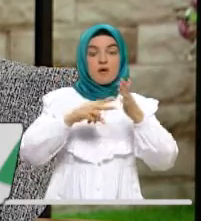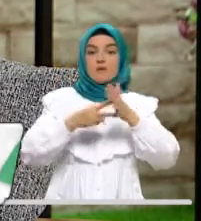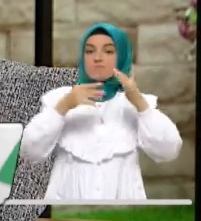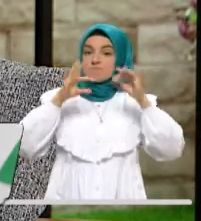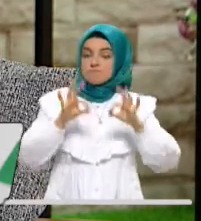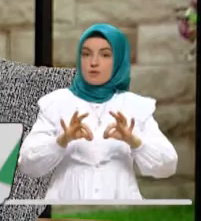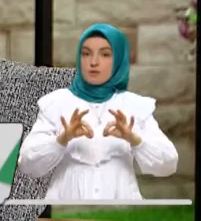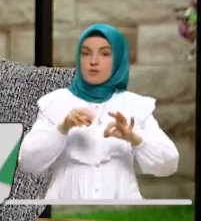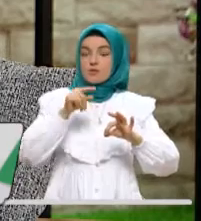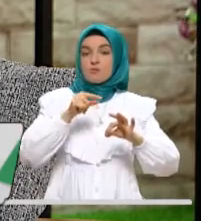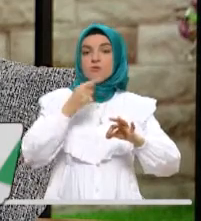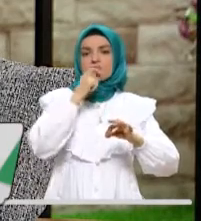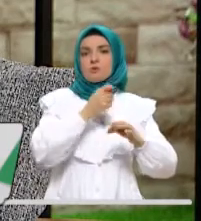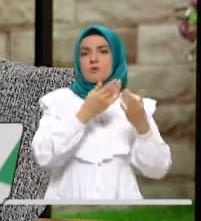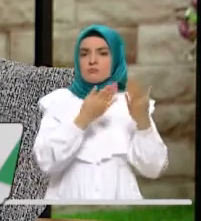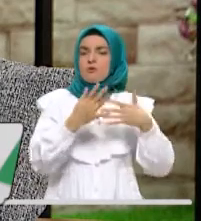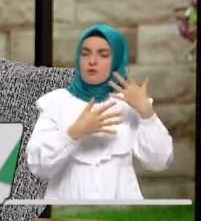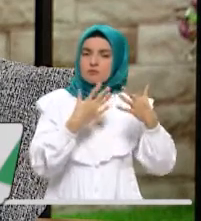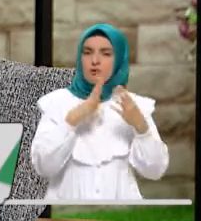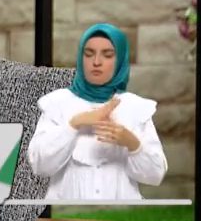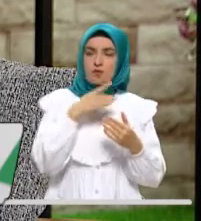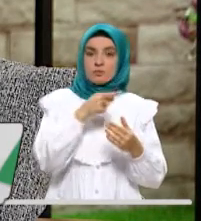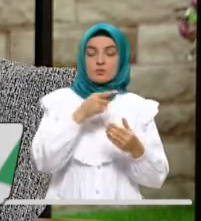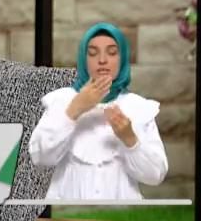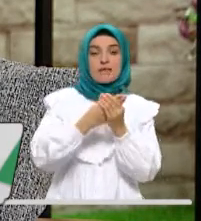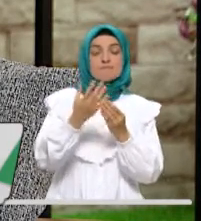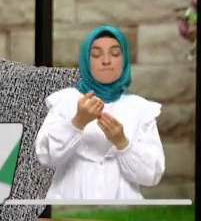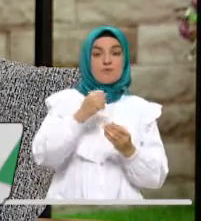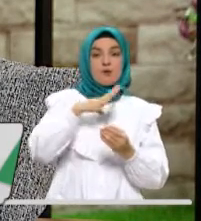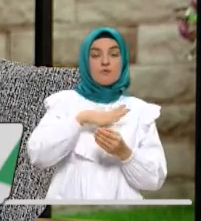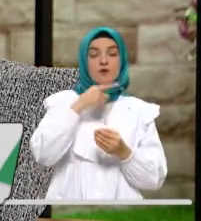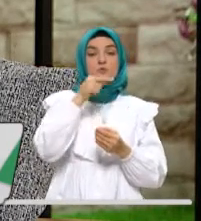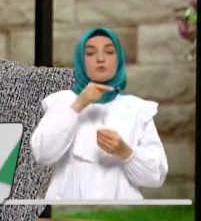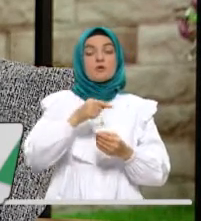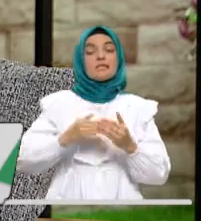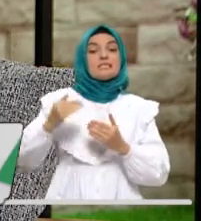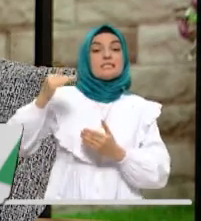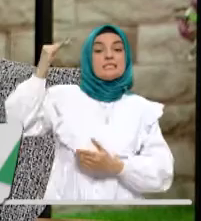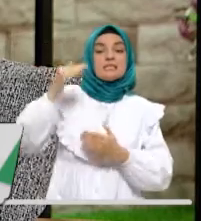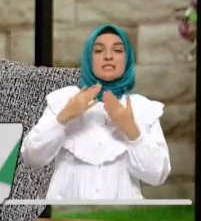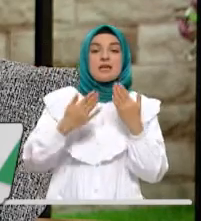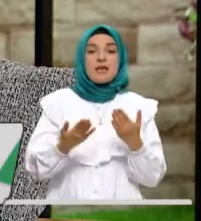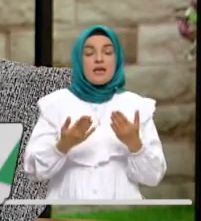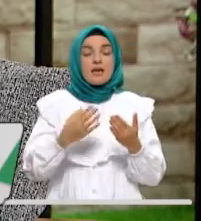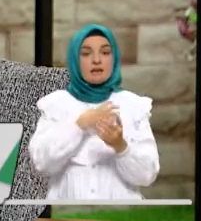olacaktı oğlunun devlet yönetiminde. Hasılı bunun için bu dersleri de alıyorlar. Ve orada yetişir. Eğer Valide Sultan'ın gözüne